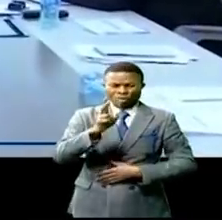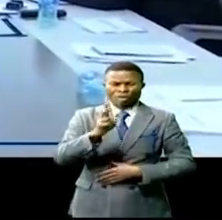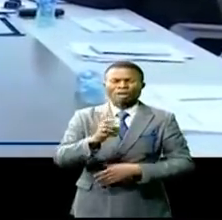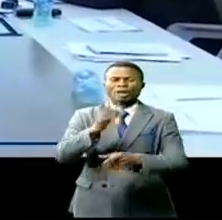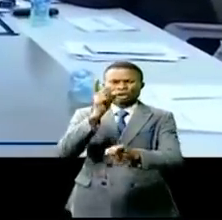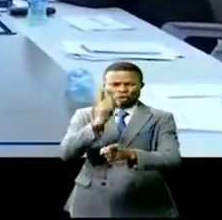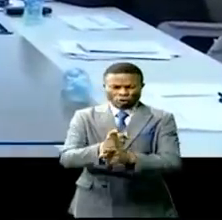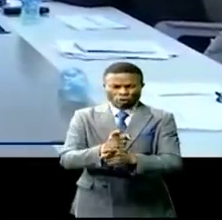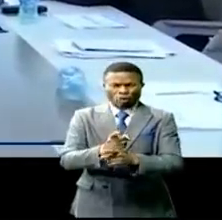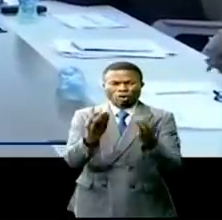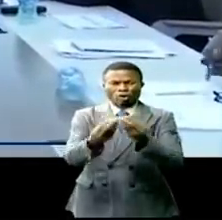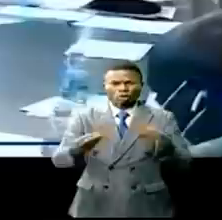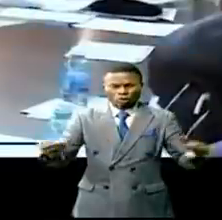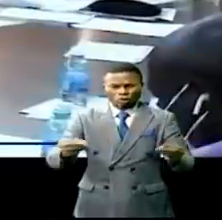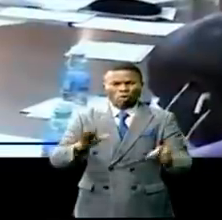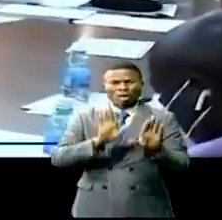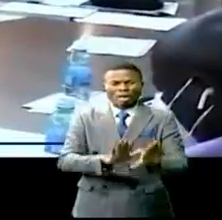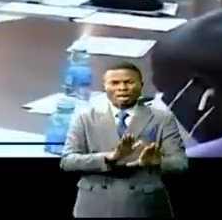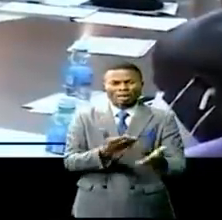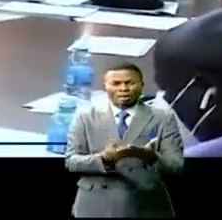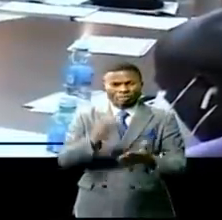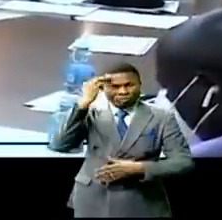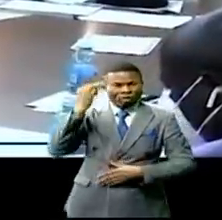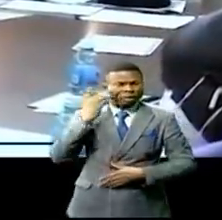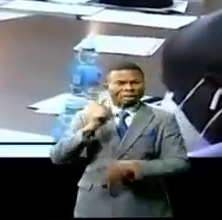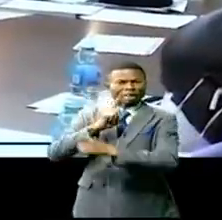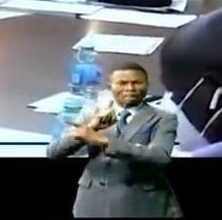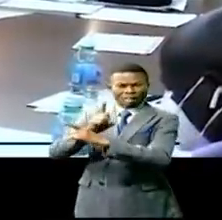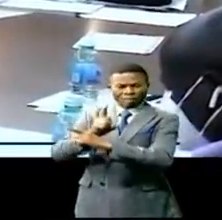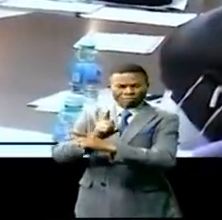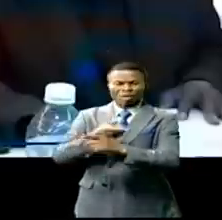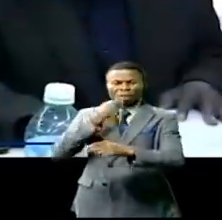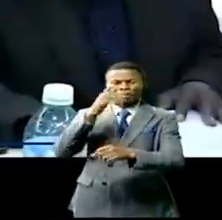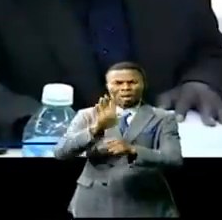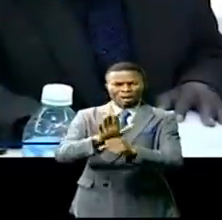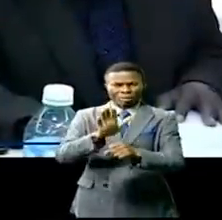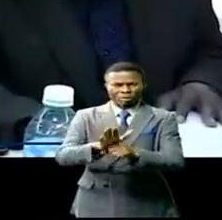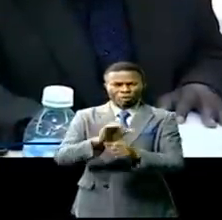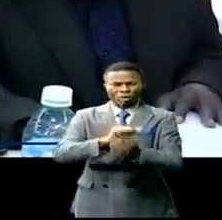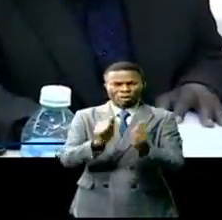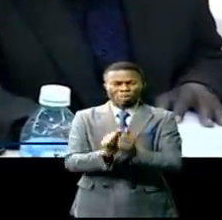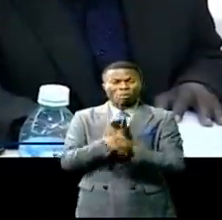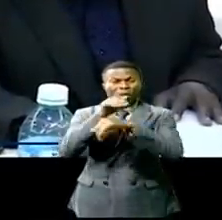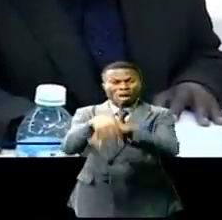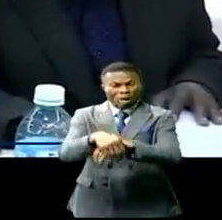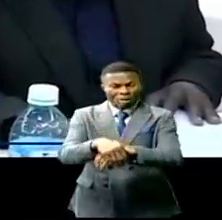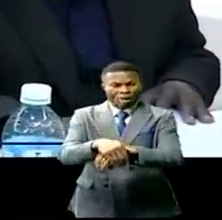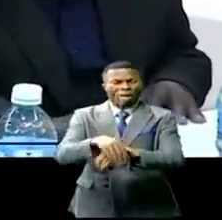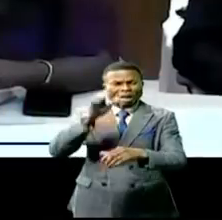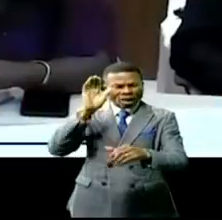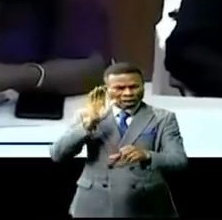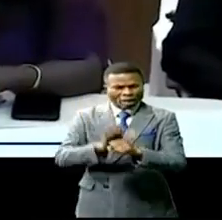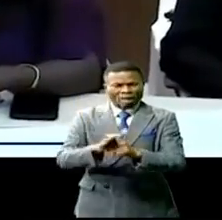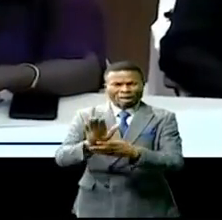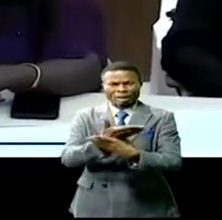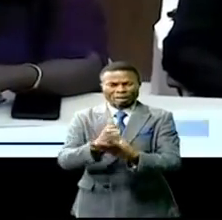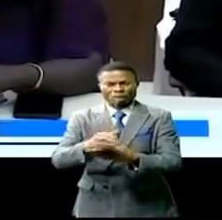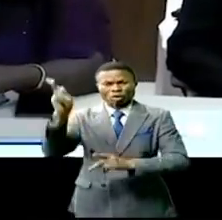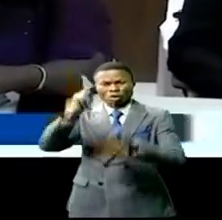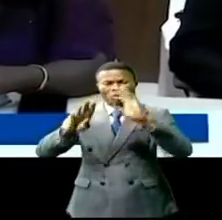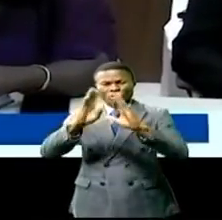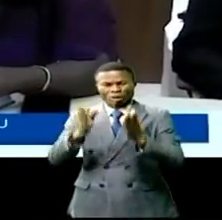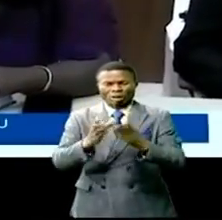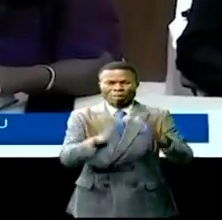aux résultats escomptés le ministre de la défense a insisté sur la complicité qui doit régner entre la population